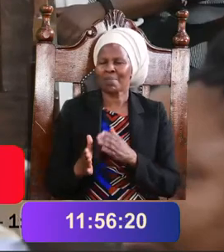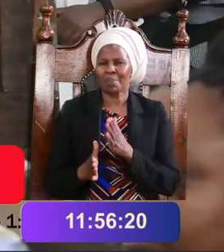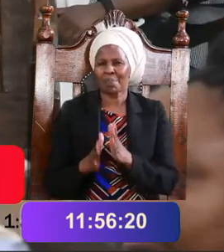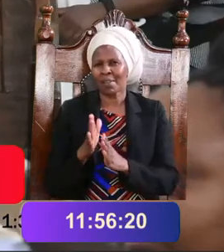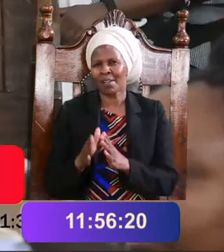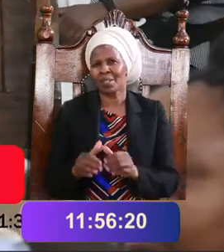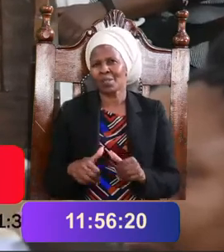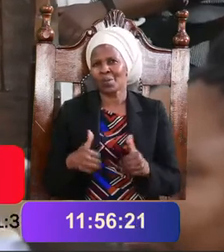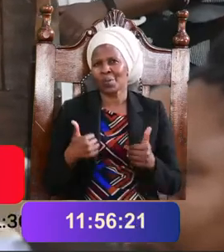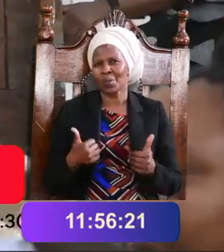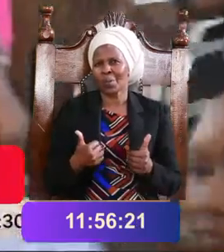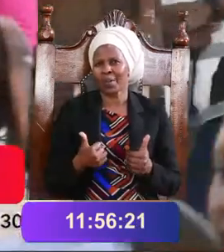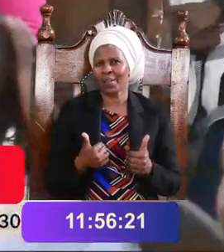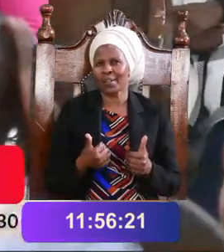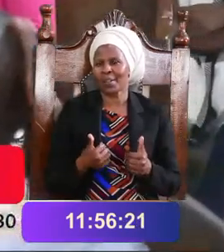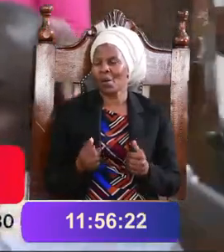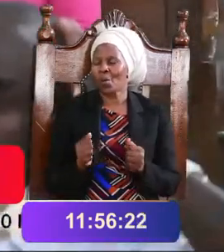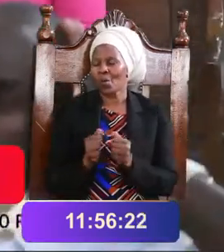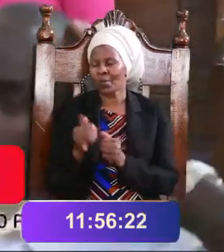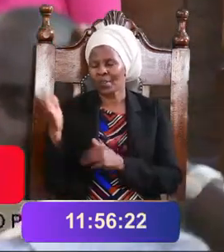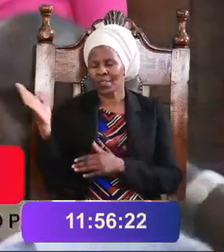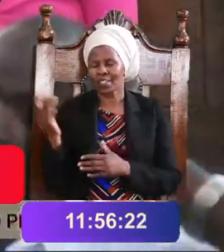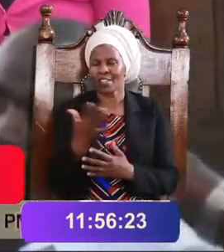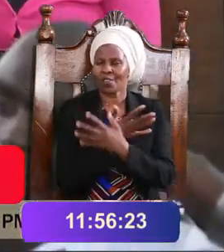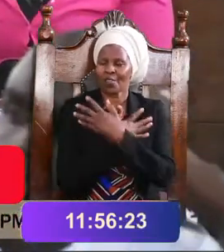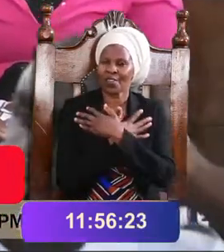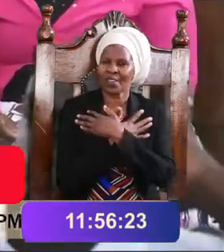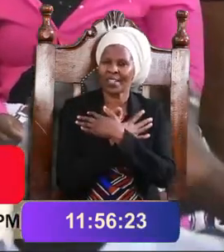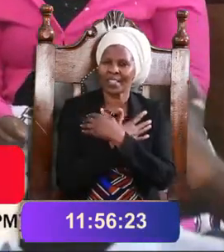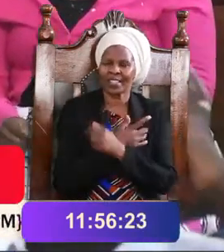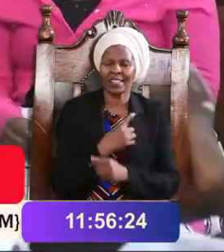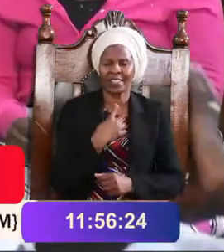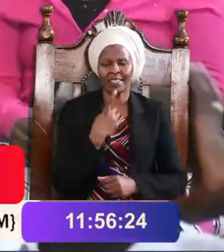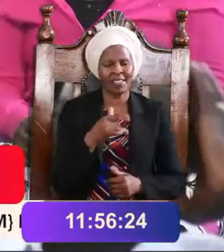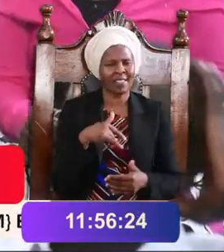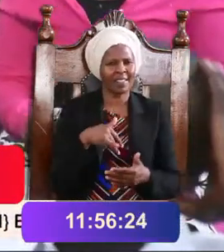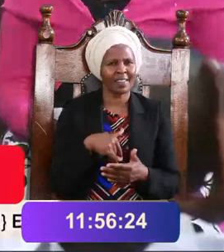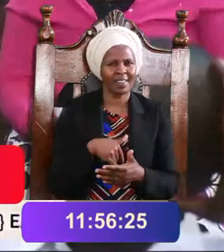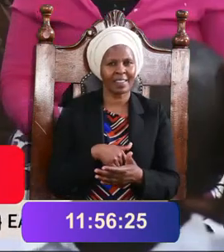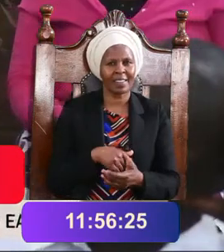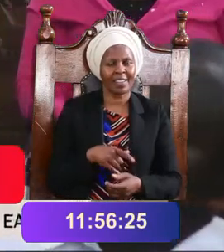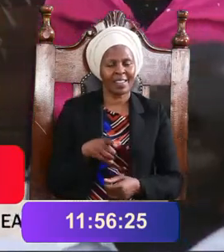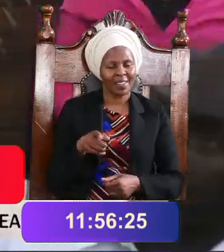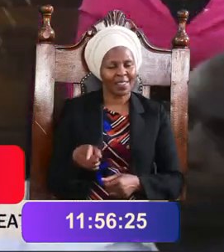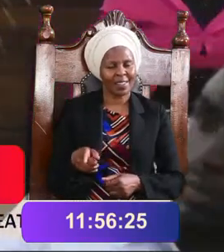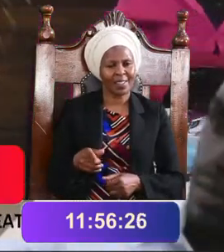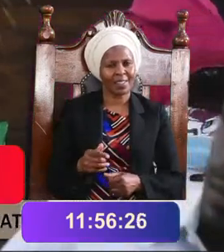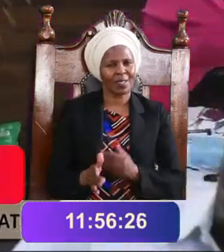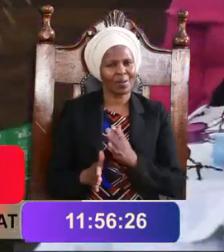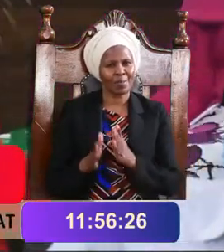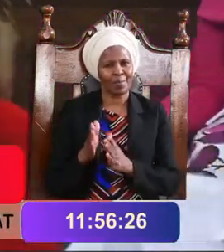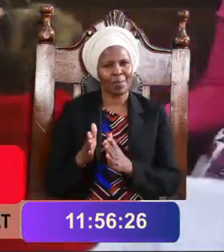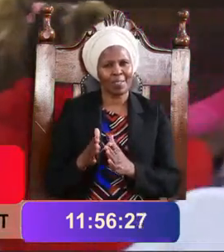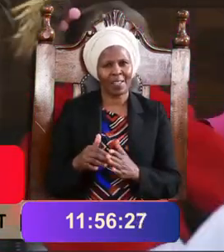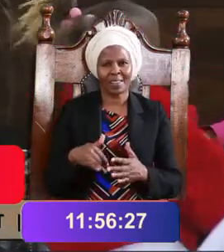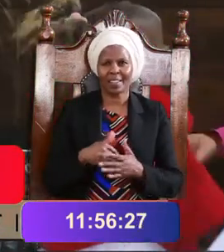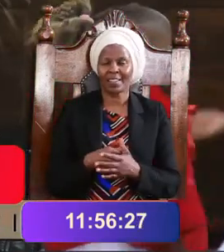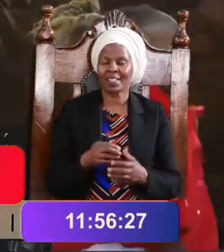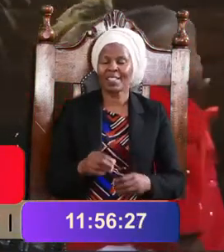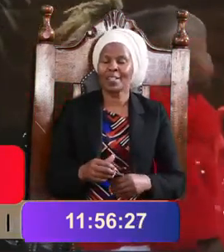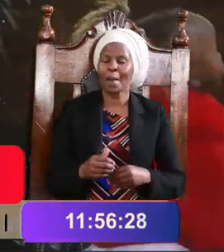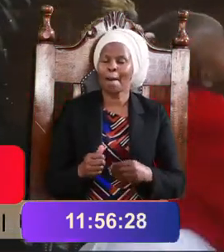sana na marafiki zangu wengine. Na tukasema mpangilio tukipeleka kwa ofisi ambazo ni kubwa kubwa